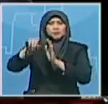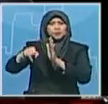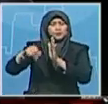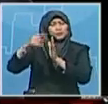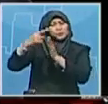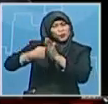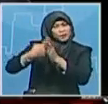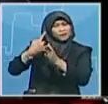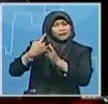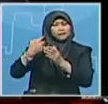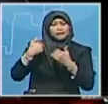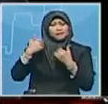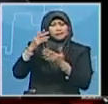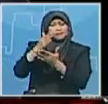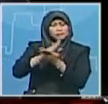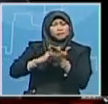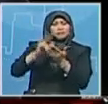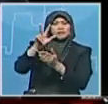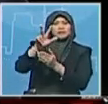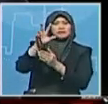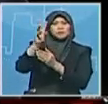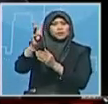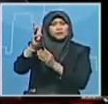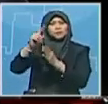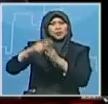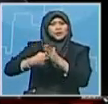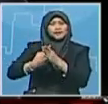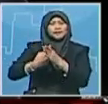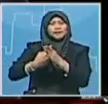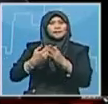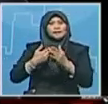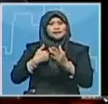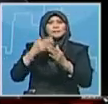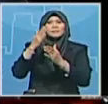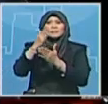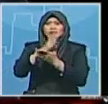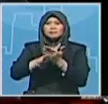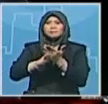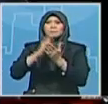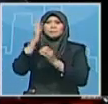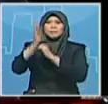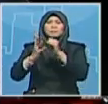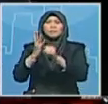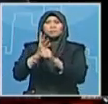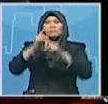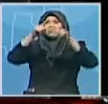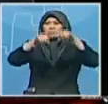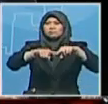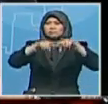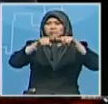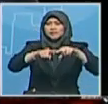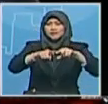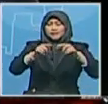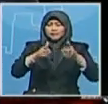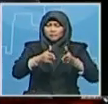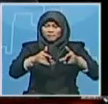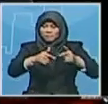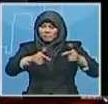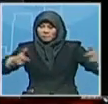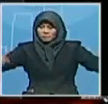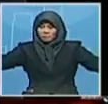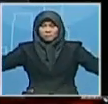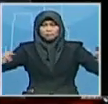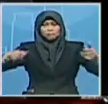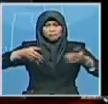Ada yang mengambil masa 36 bulan dan ada juga mengambil masa 5 tahun. Bergantung dengan jarak dan